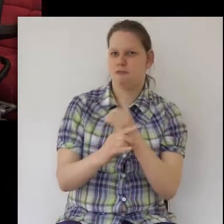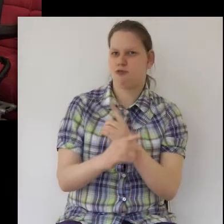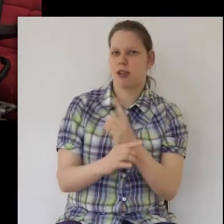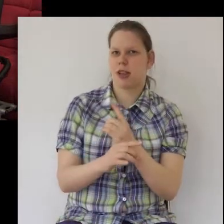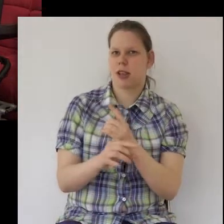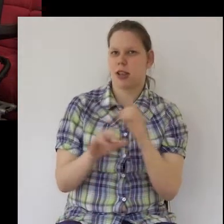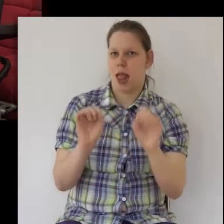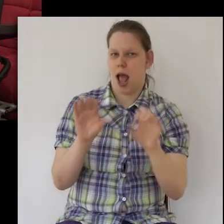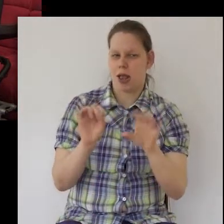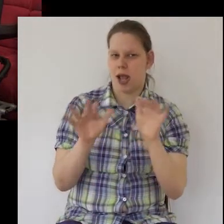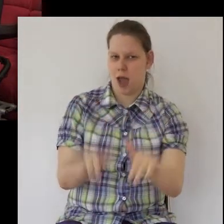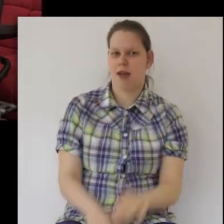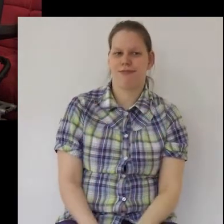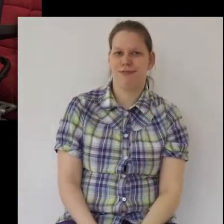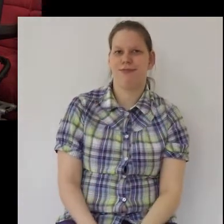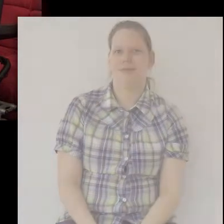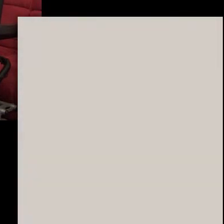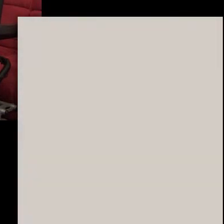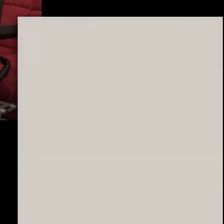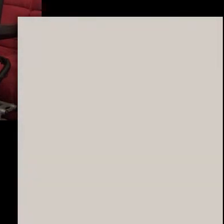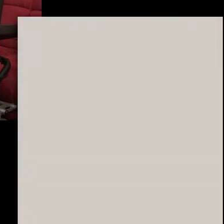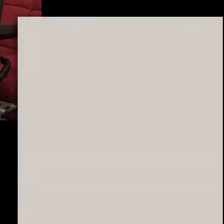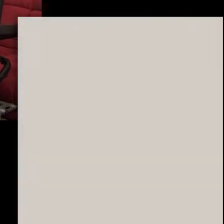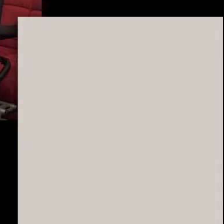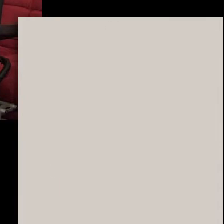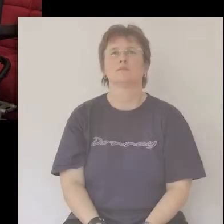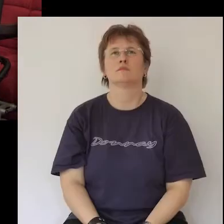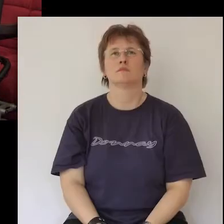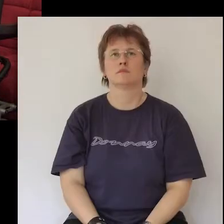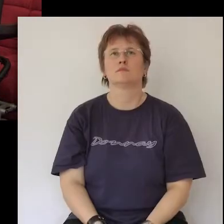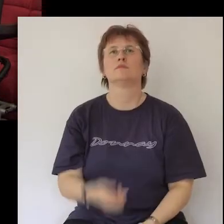wird es auch auf deiner DVD erklärt